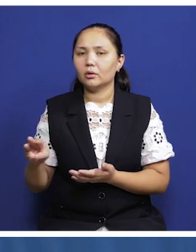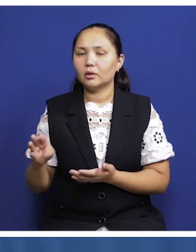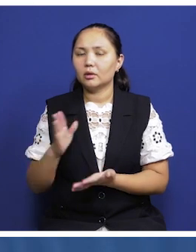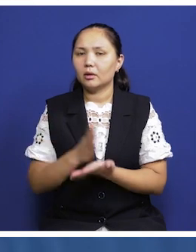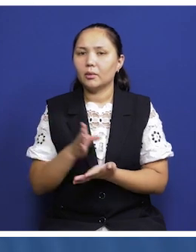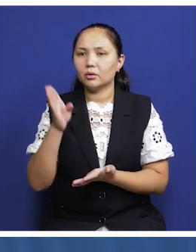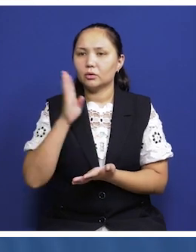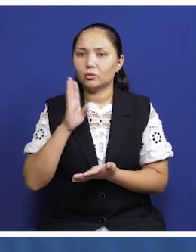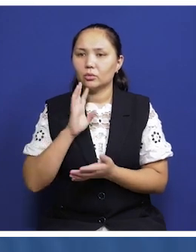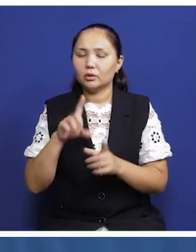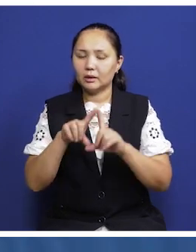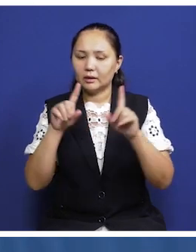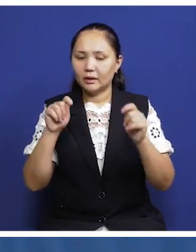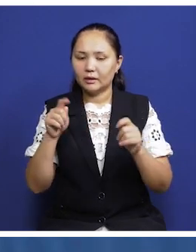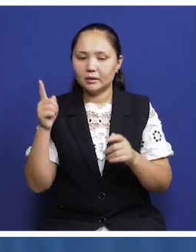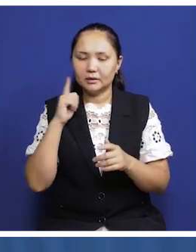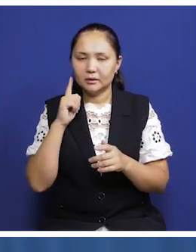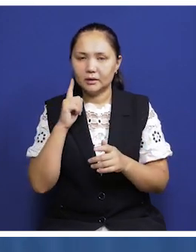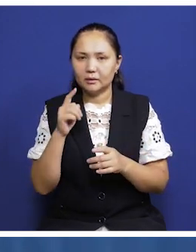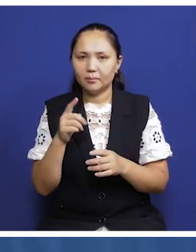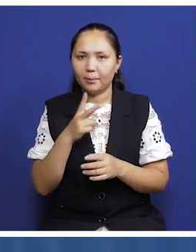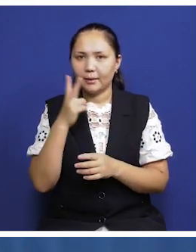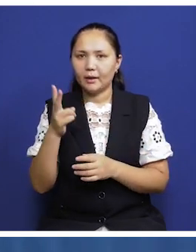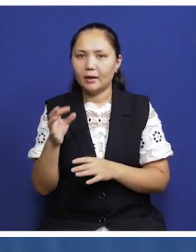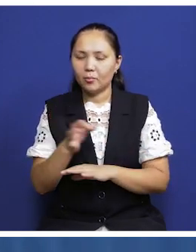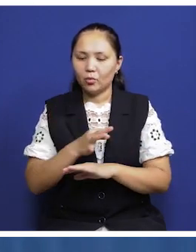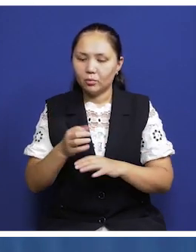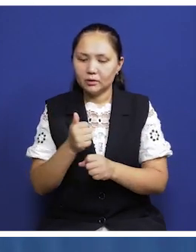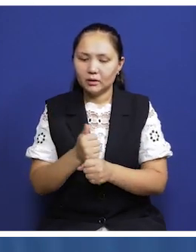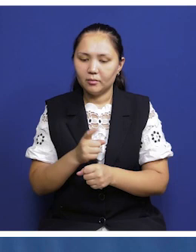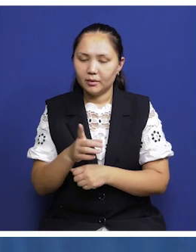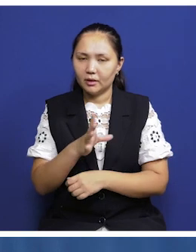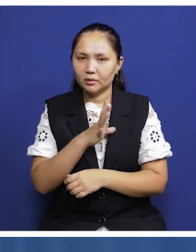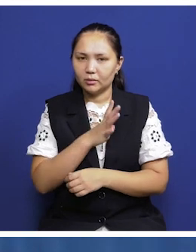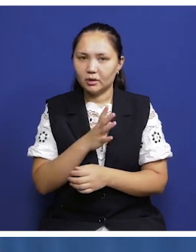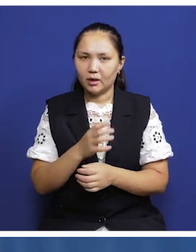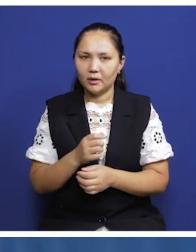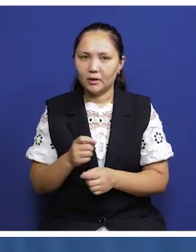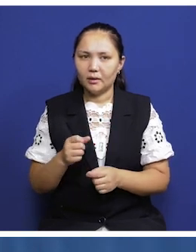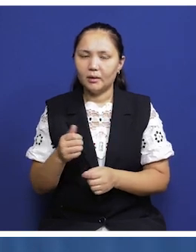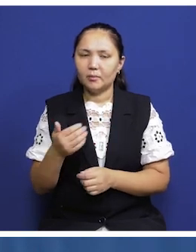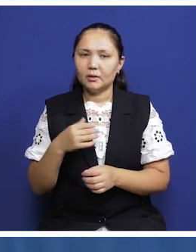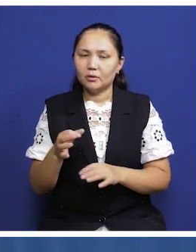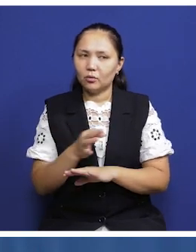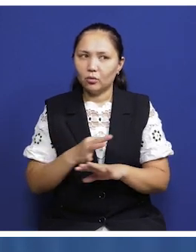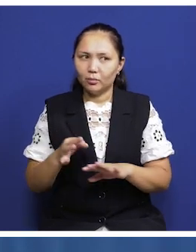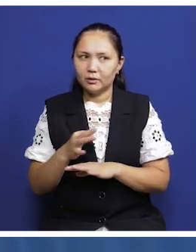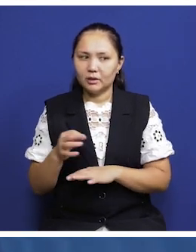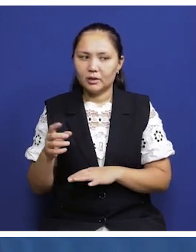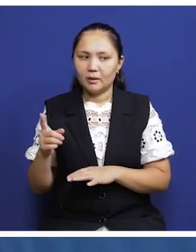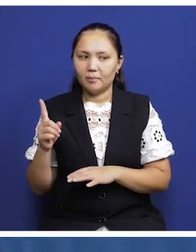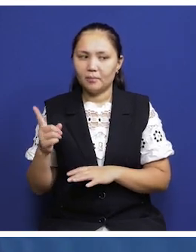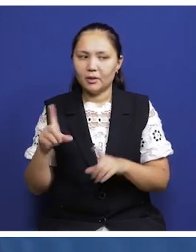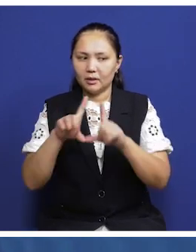мекемесі. Соның бәрін ескере отырып, мынау облыс басқармаға тапсырма беріп отырмын. Бізде облыс бойынша бір мекемені